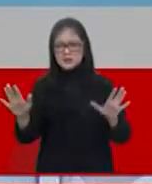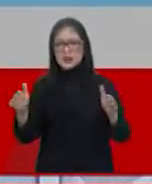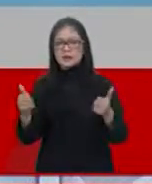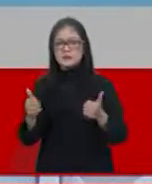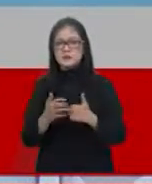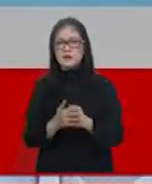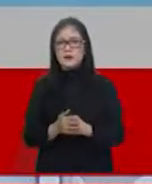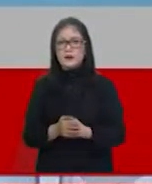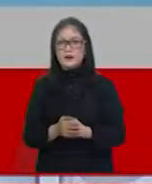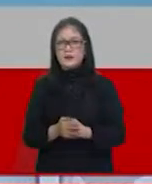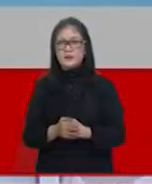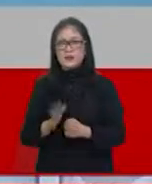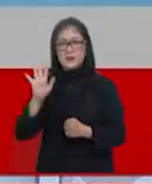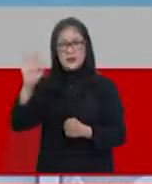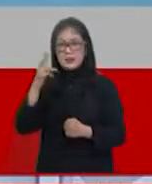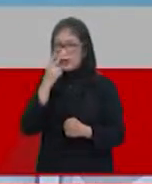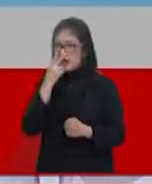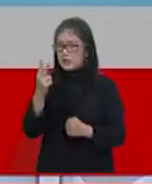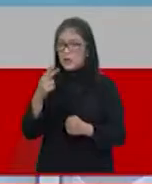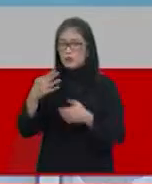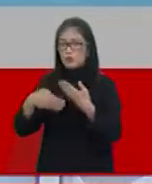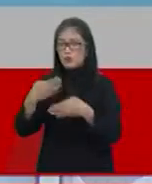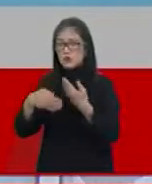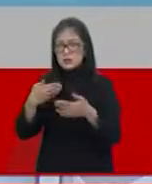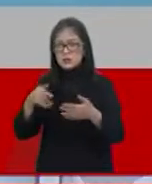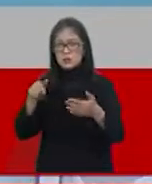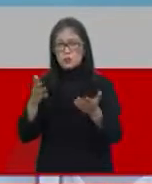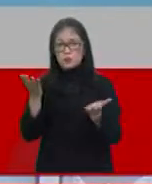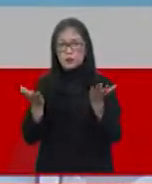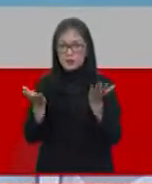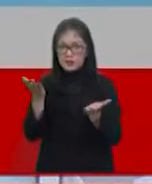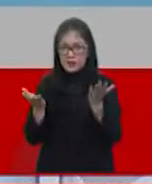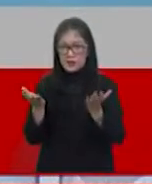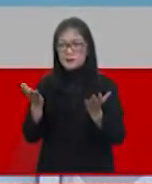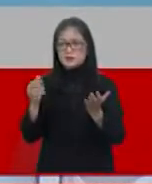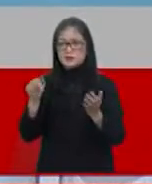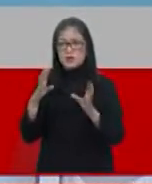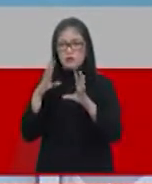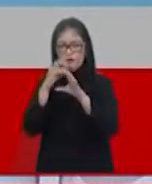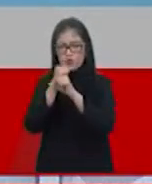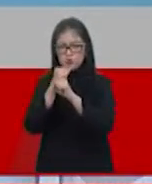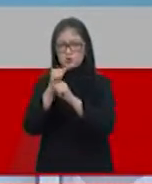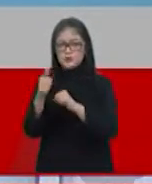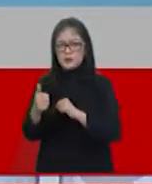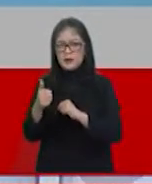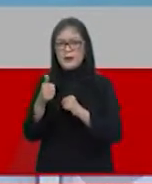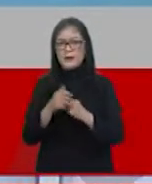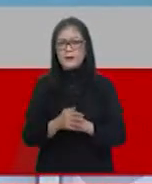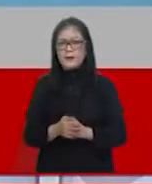kita lebih fokus ke sana. Yang ada hari ini adalah bias-bias yang